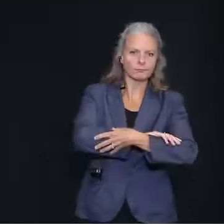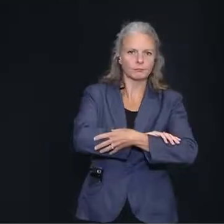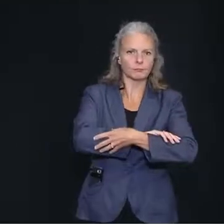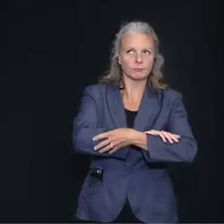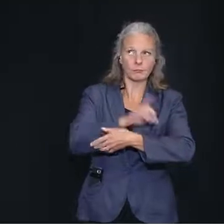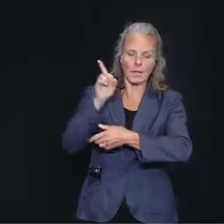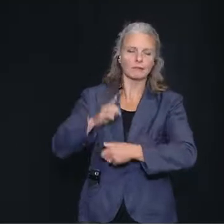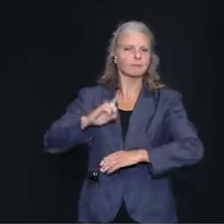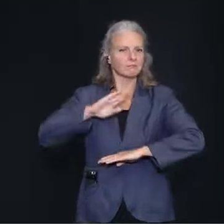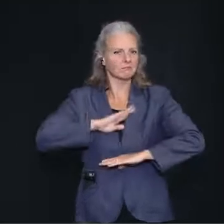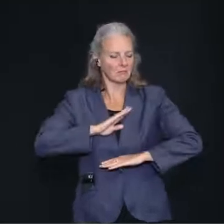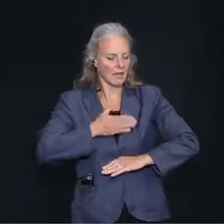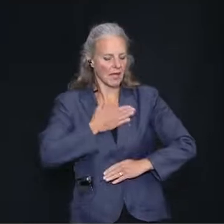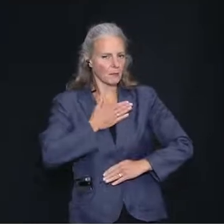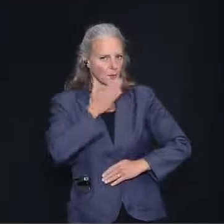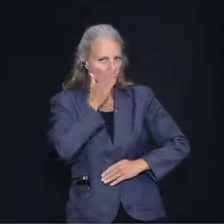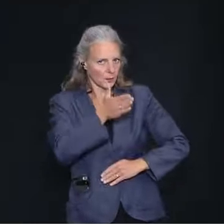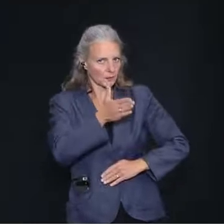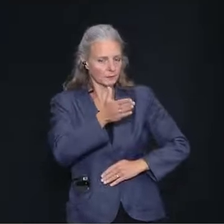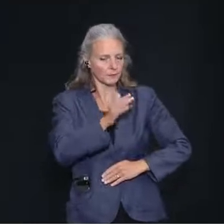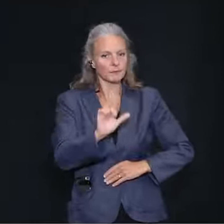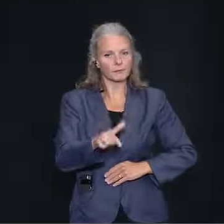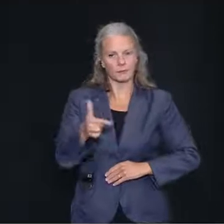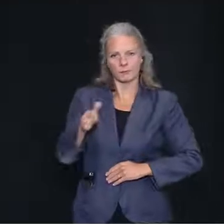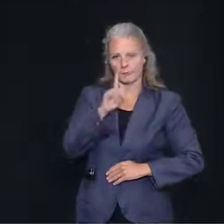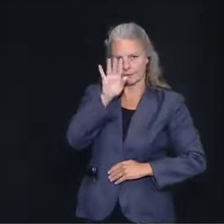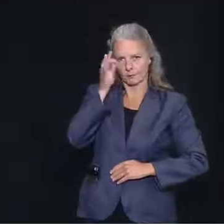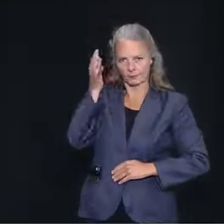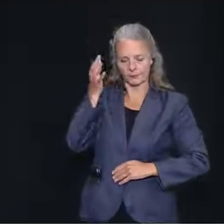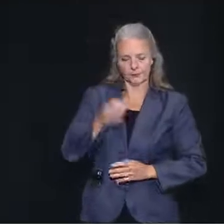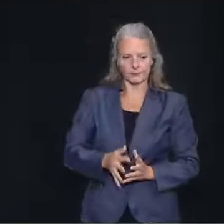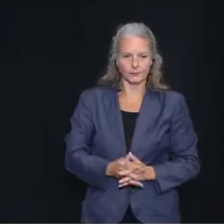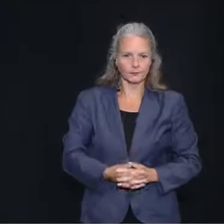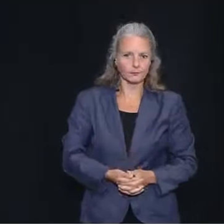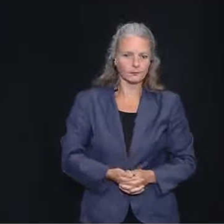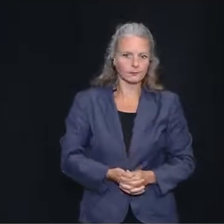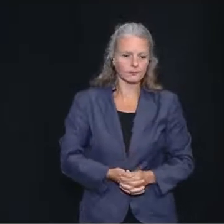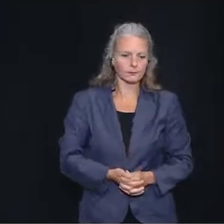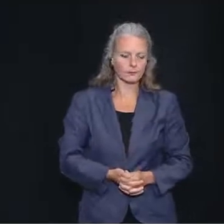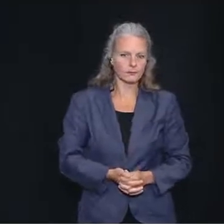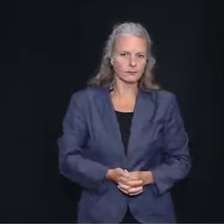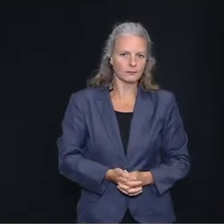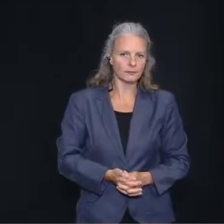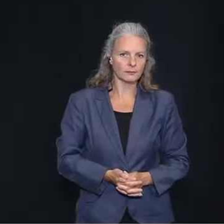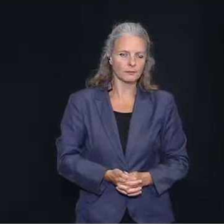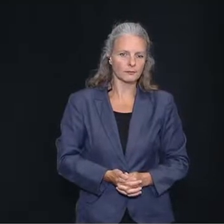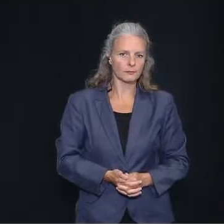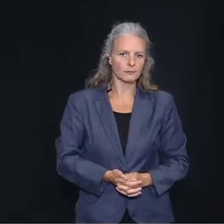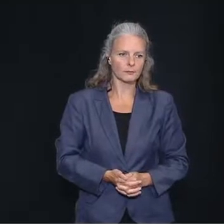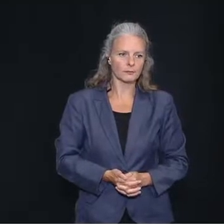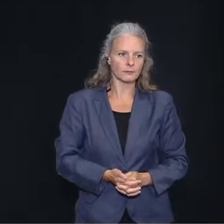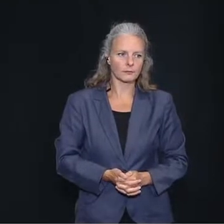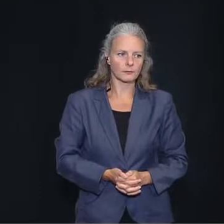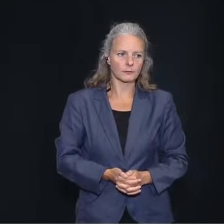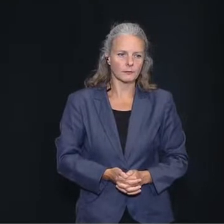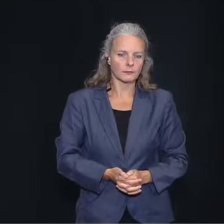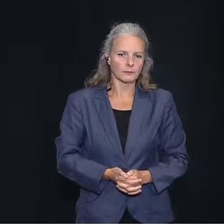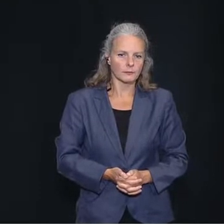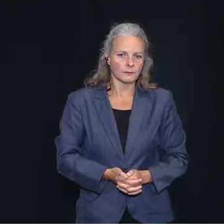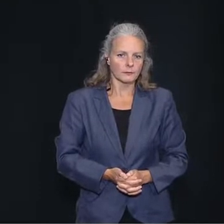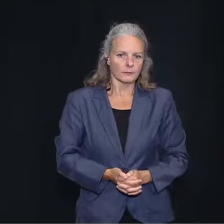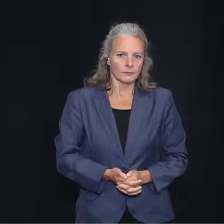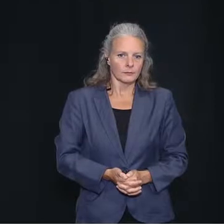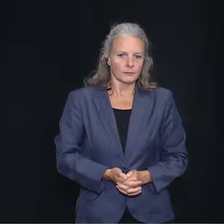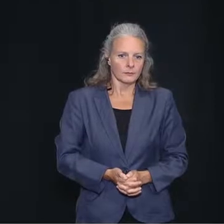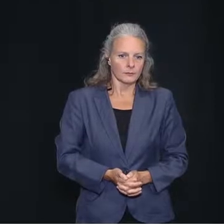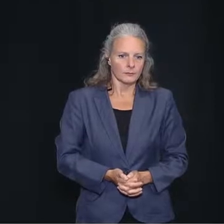rassembler, à tisser à nouveau une réconciliation qui garantisse les droits des plus vulnérables et